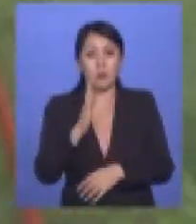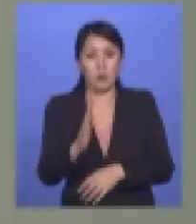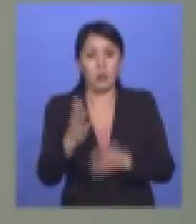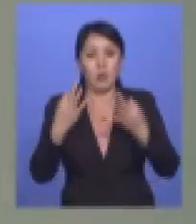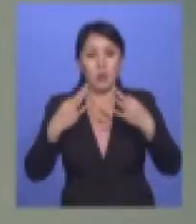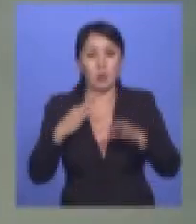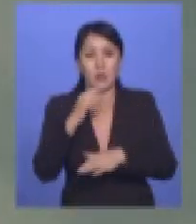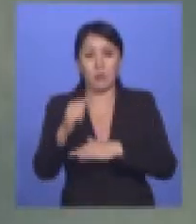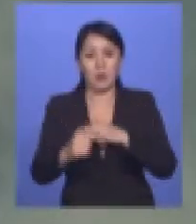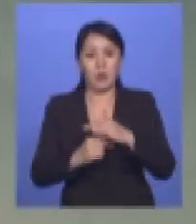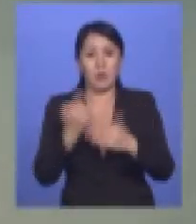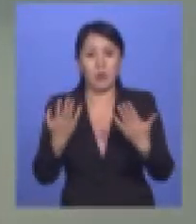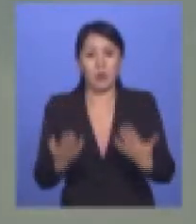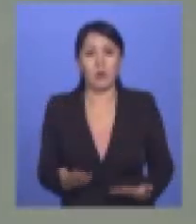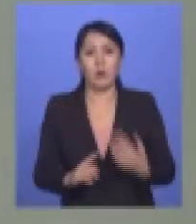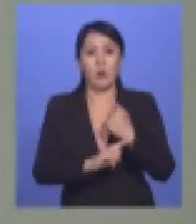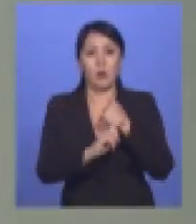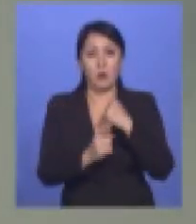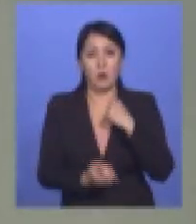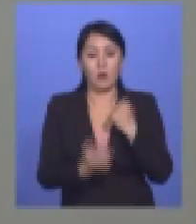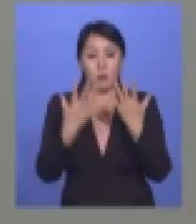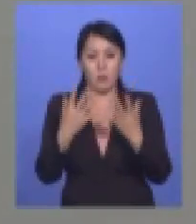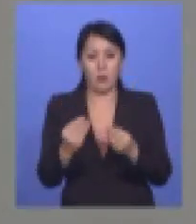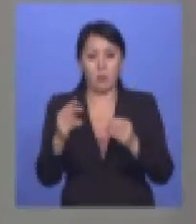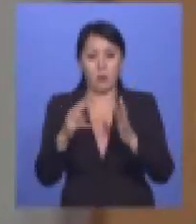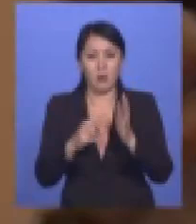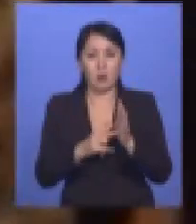қосып жатыр. Еріктілер мен қала тұрғындары соңғы күндері